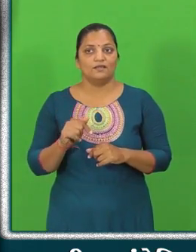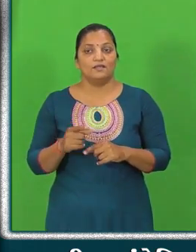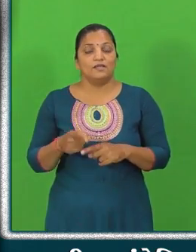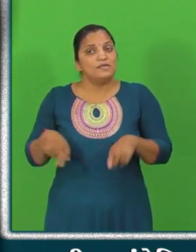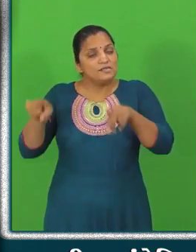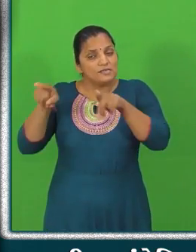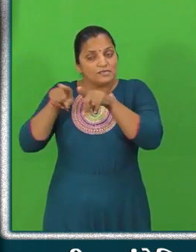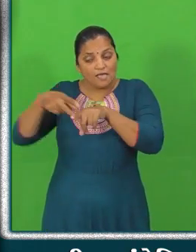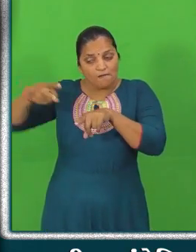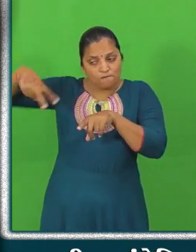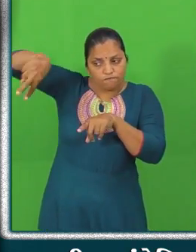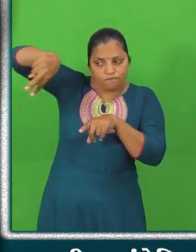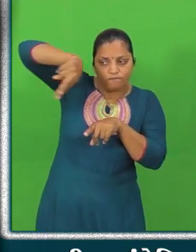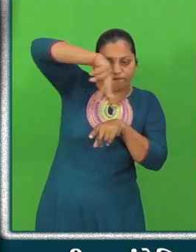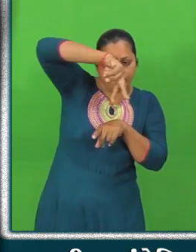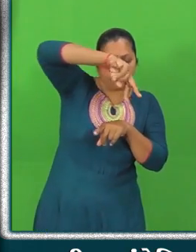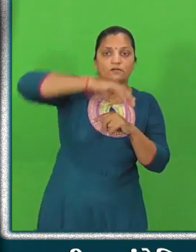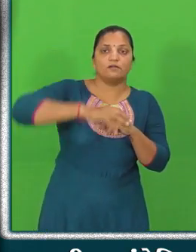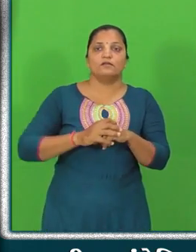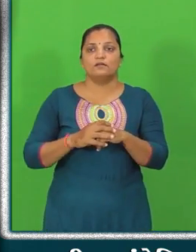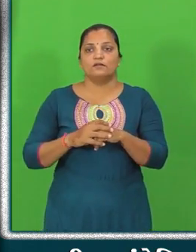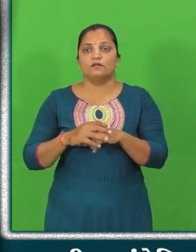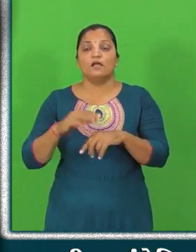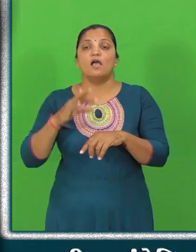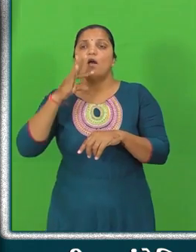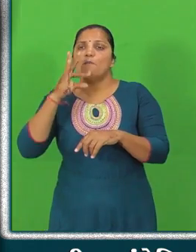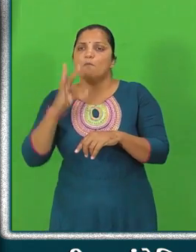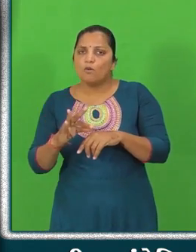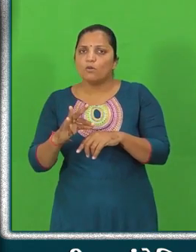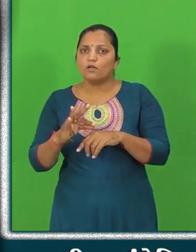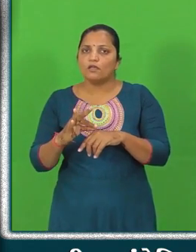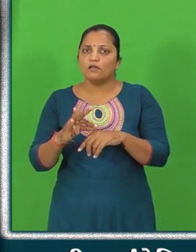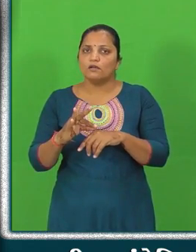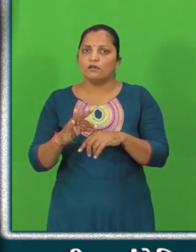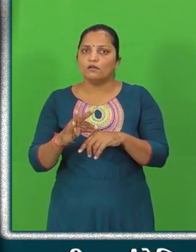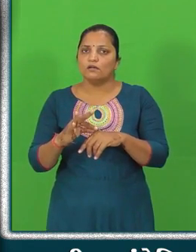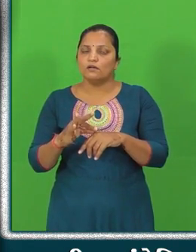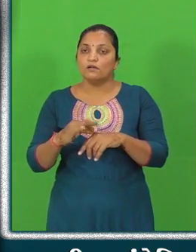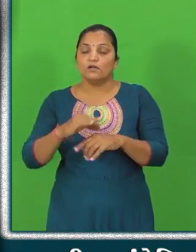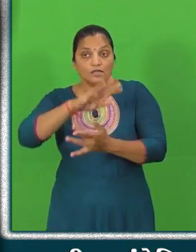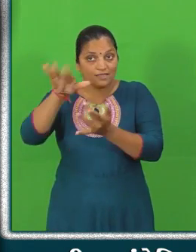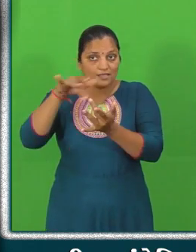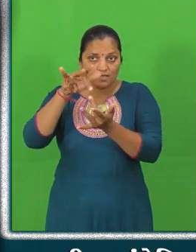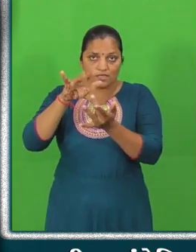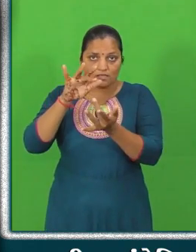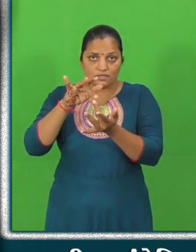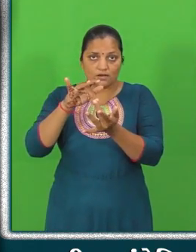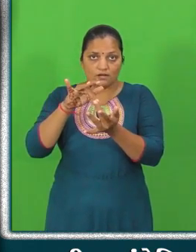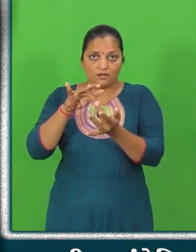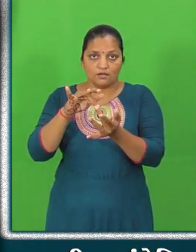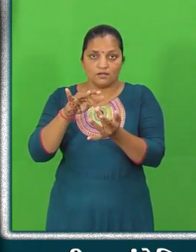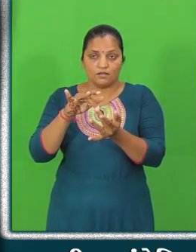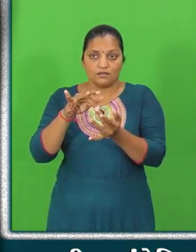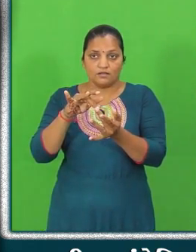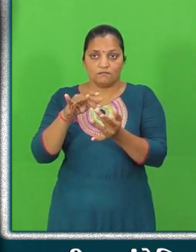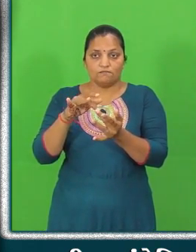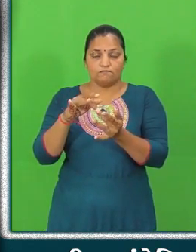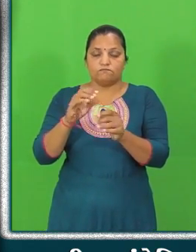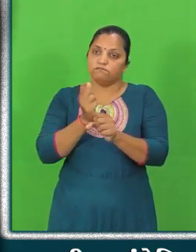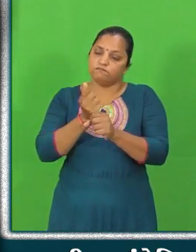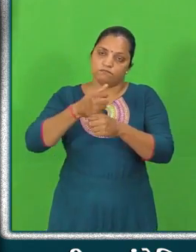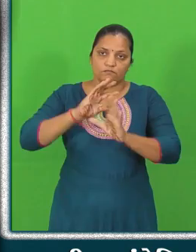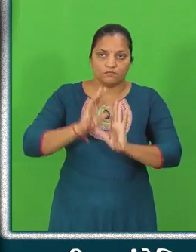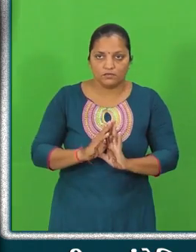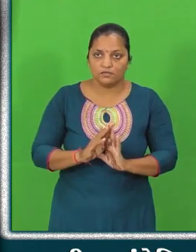આ એના એ જ માર્ગે પાછું વળે છે. તો એફ એટલે કે મુખ્ય કેન્દ્ર આગળ આ પ્રતિબિંબ રચાય